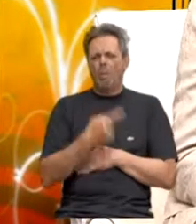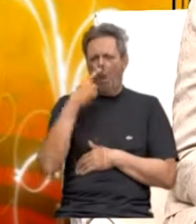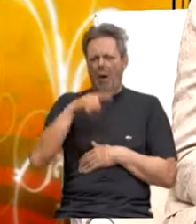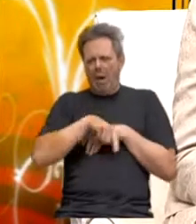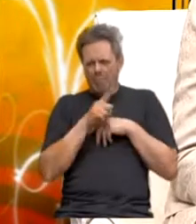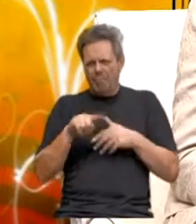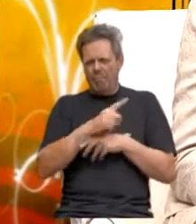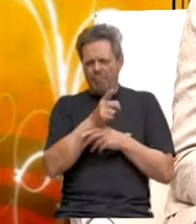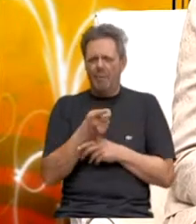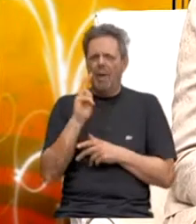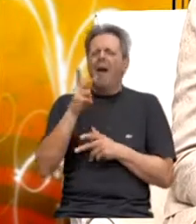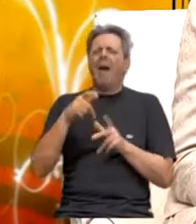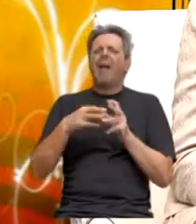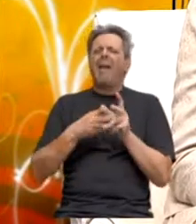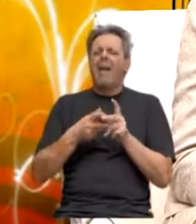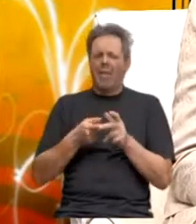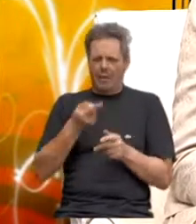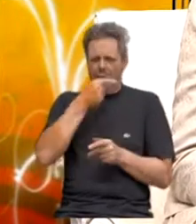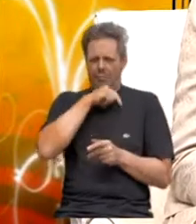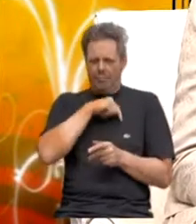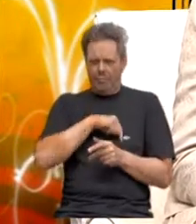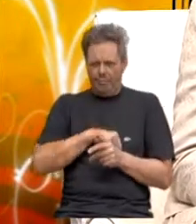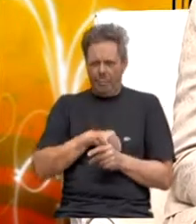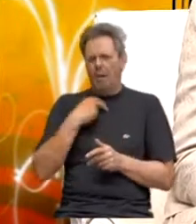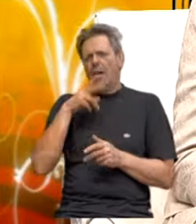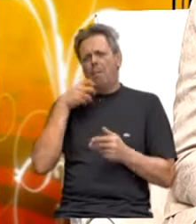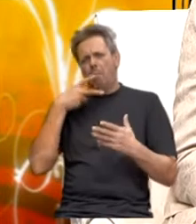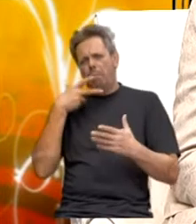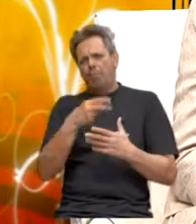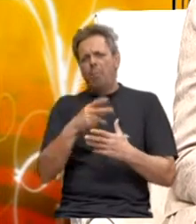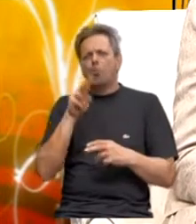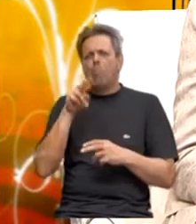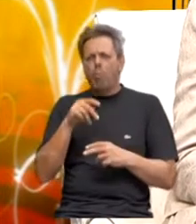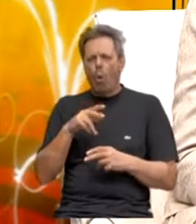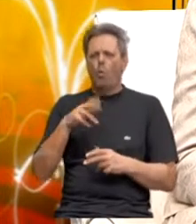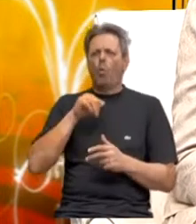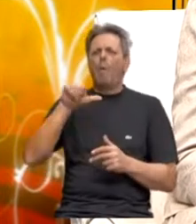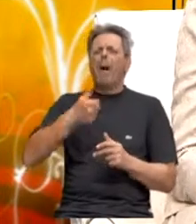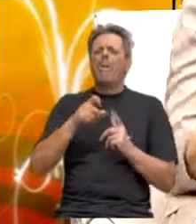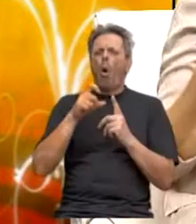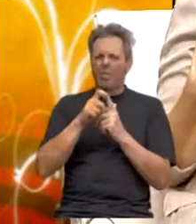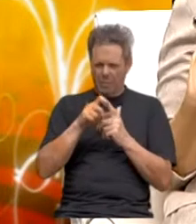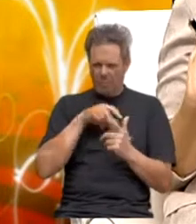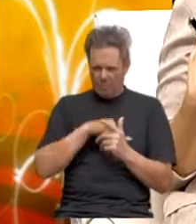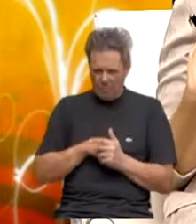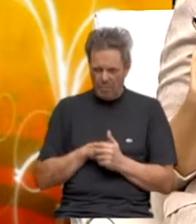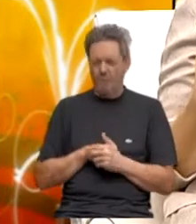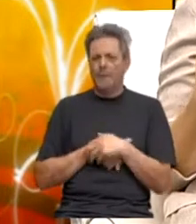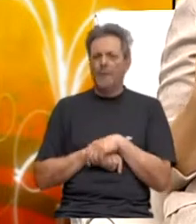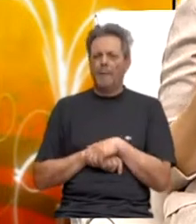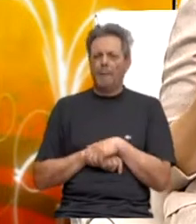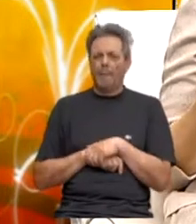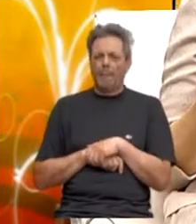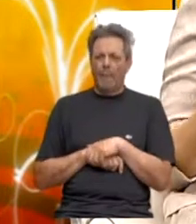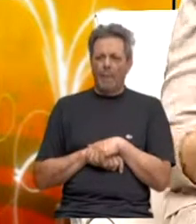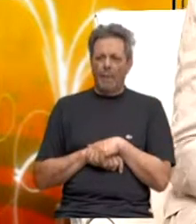pomoću katetera uđemo u krvnu žilu na srcu i obojemo je sa kontrastom koji u sebi ima jod. To gledamo pod rengenskom cijevi i na sobom imamo pregaču koja je